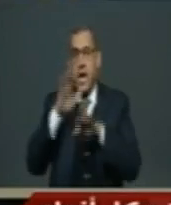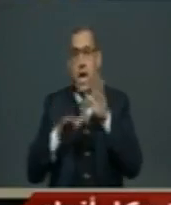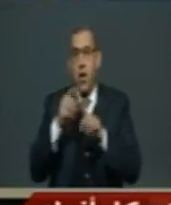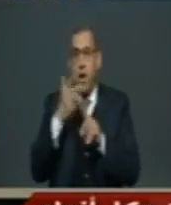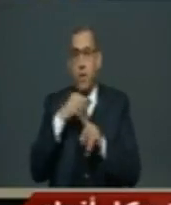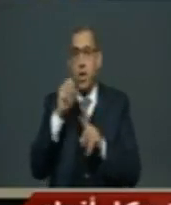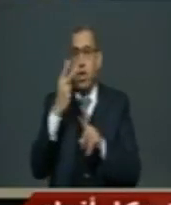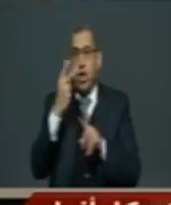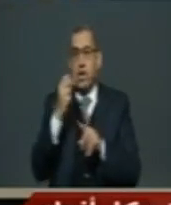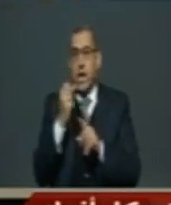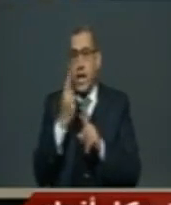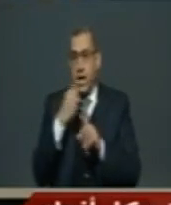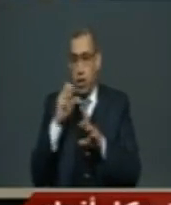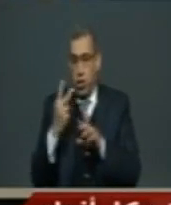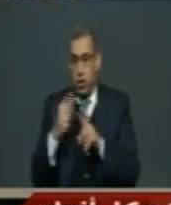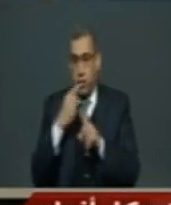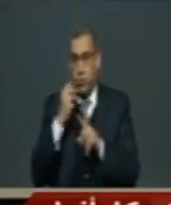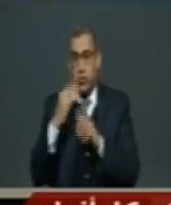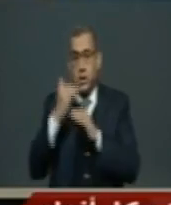12 جنيه، والمناظر له في الاسواق